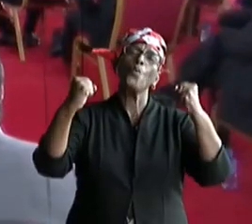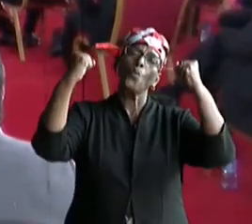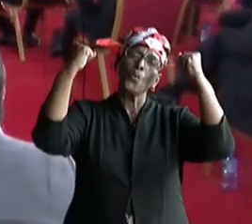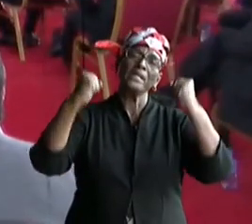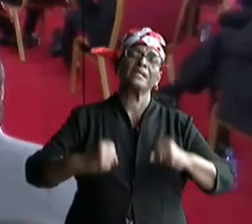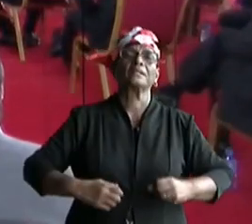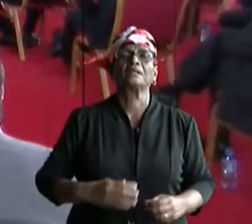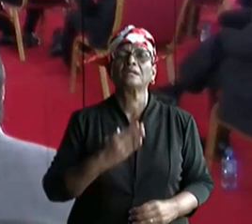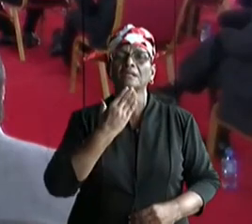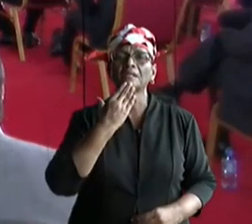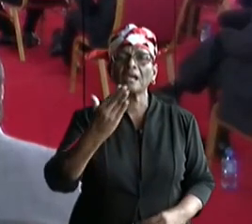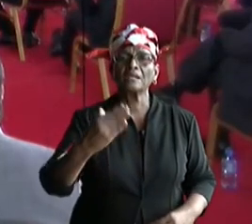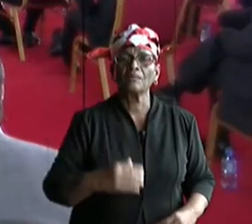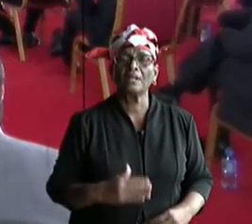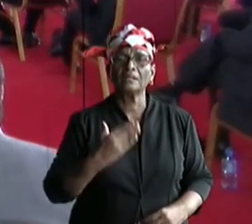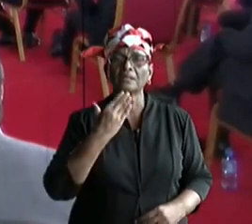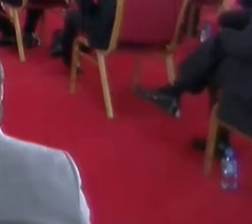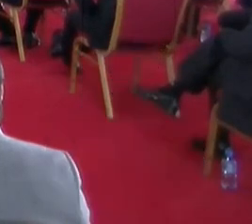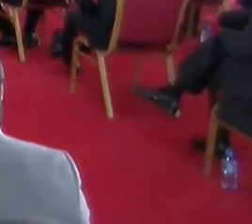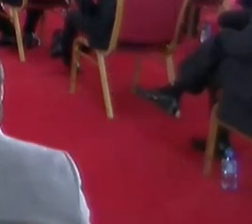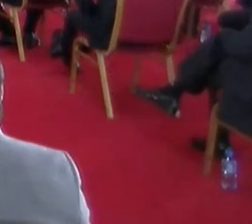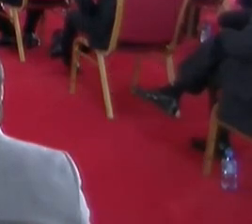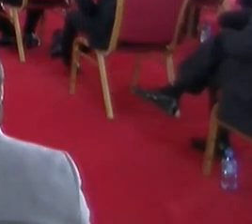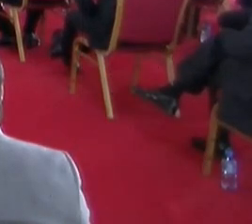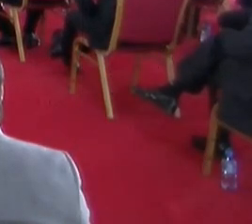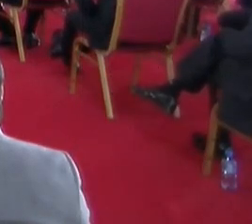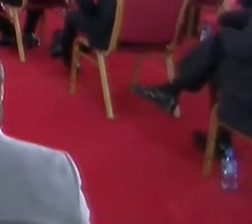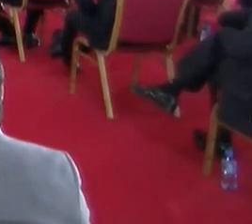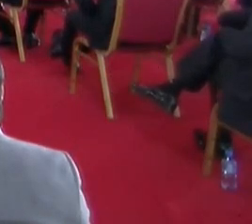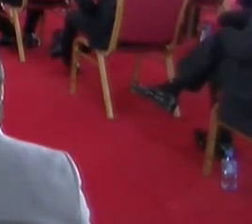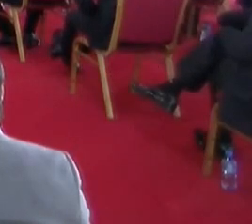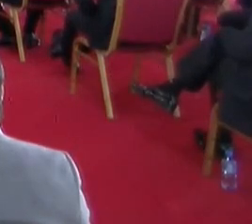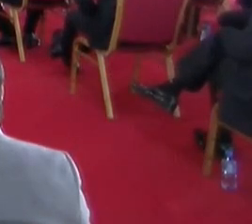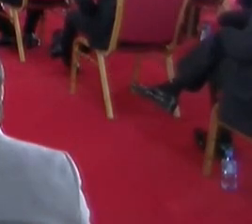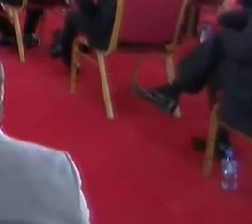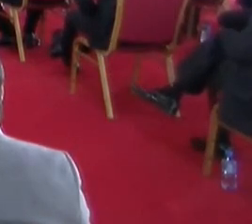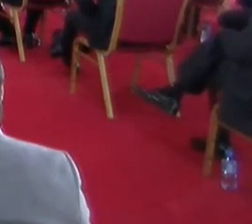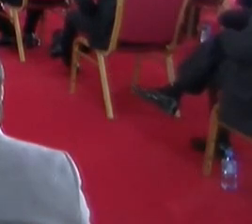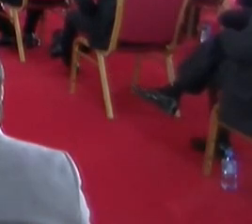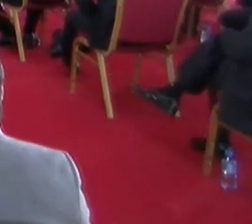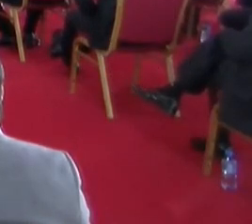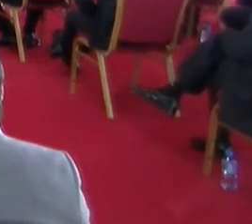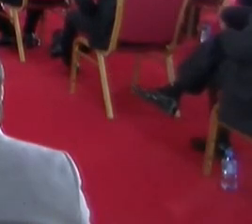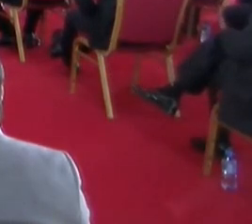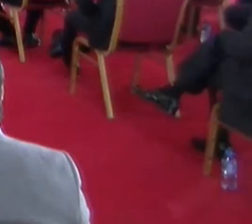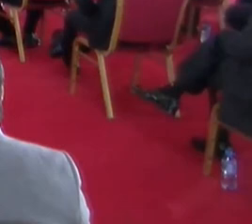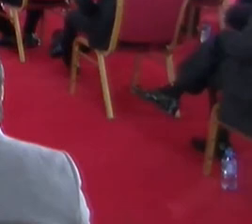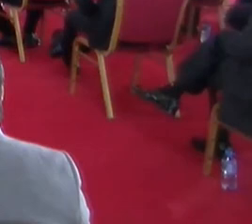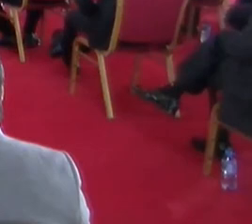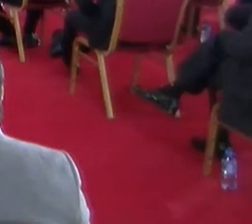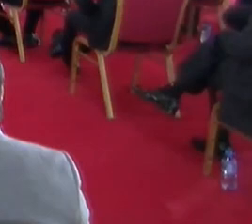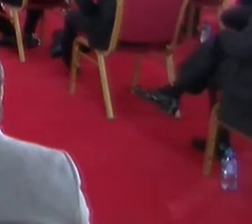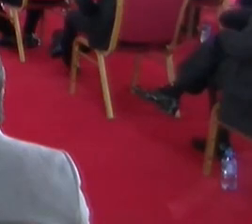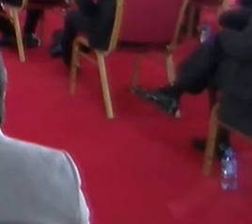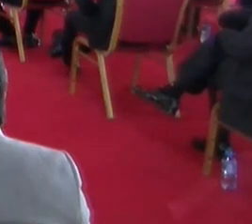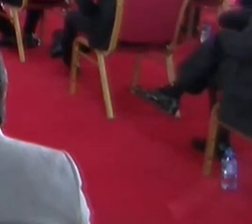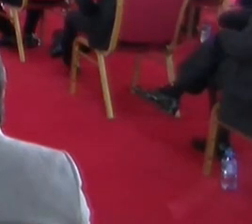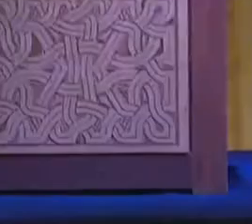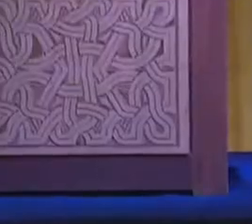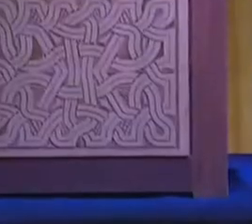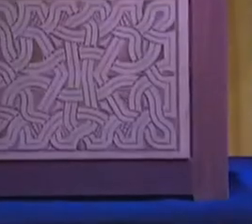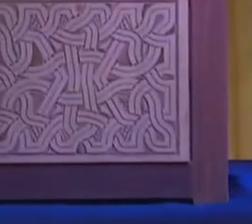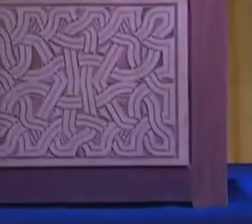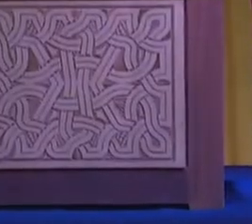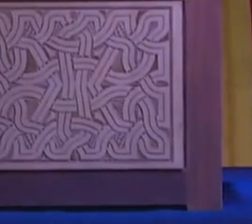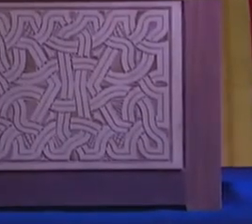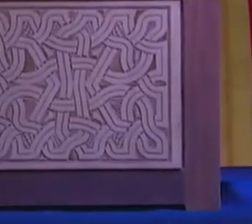Dank u wel, vice-president zijn excellentie Ronnie Brunswijk. Ik stel thans